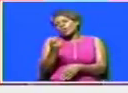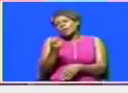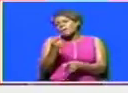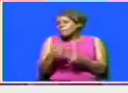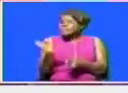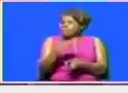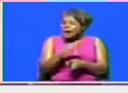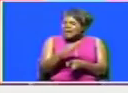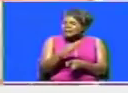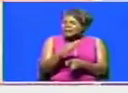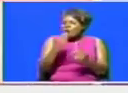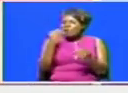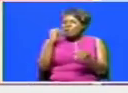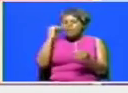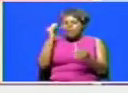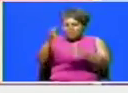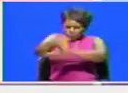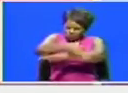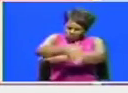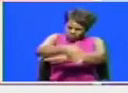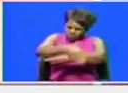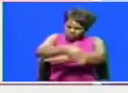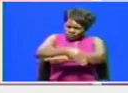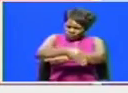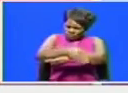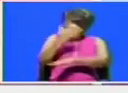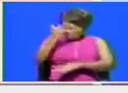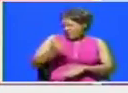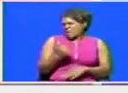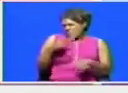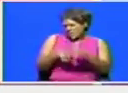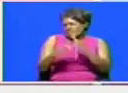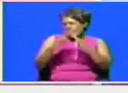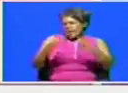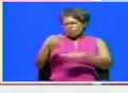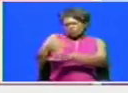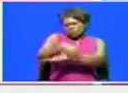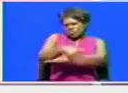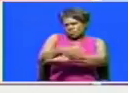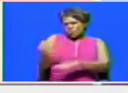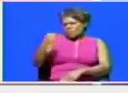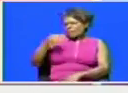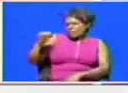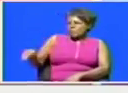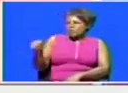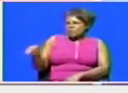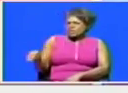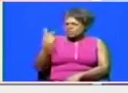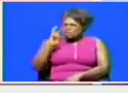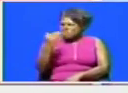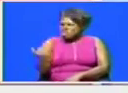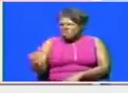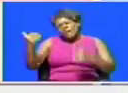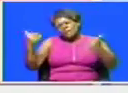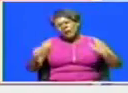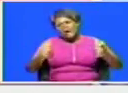kwa nyumba saa 6, saa 7. Mimi nasikia kuna noma anaingia kwa nyumba saa 10. Jiulize wewe unaingia kwa nyumba saa 10 kwa nini? Alafu tena umeamka saa 10. Alafu umeamka saa 11 umetoka ujiona watu mke wako mpaka